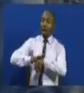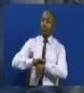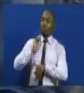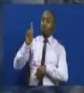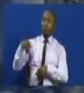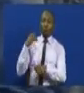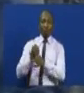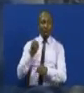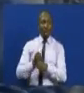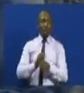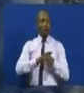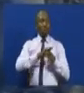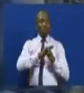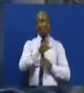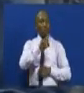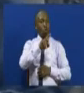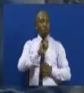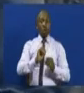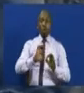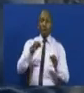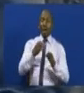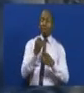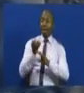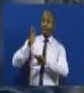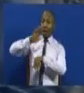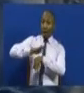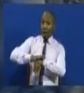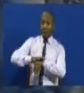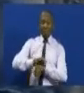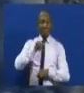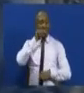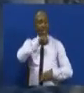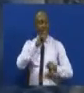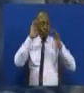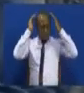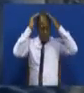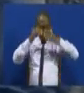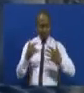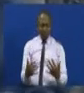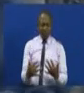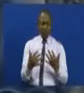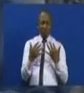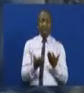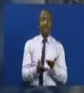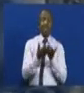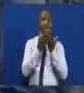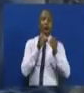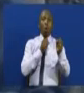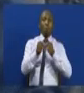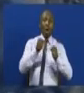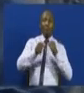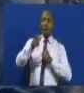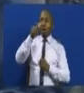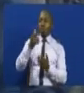ambao wanatumia wadudu kwa namna ya kimikrobiolojia. Lakini hii inasaidia tu kupambana na uwezekano wa mtu